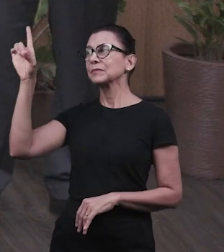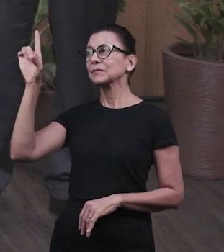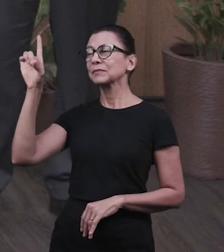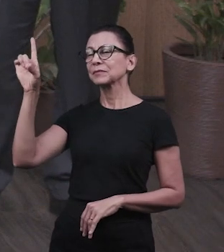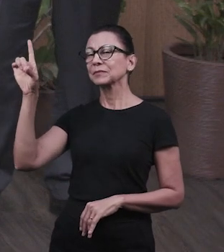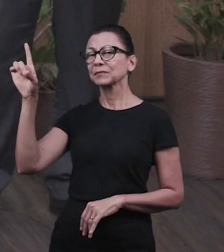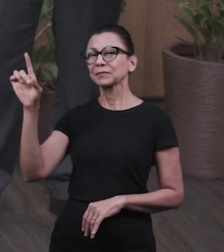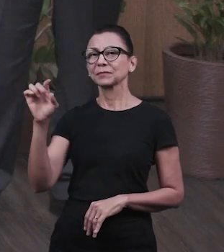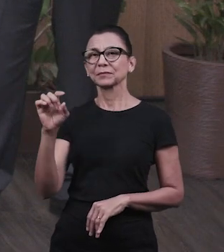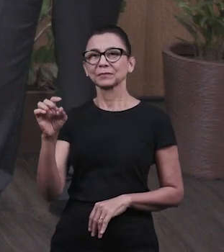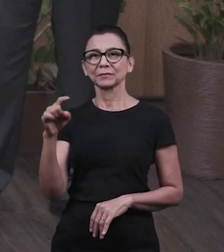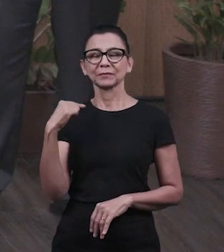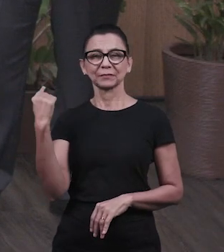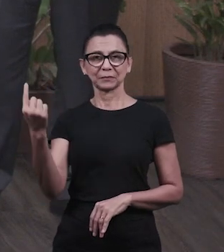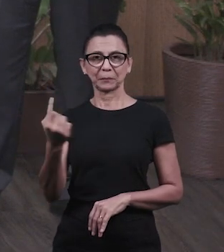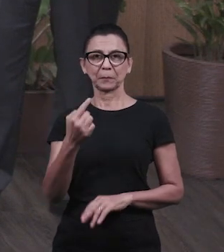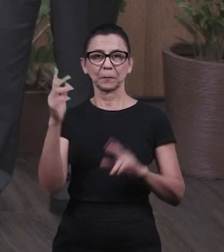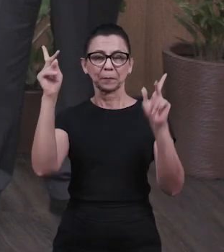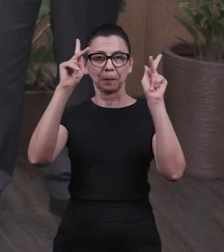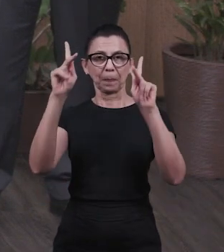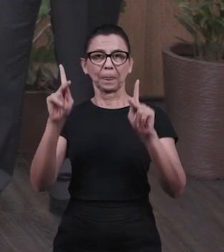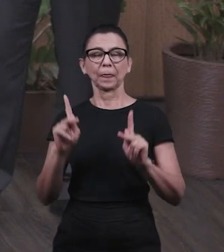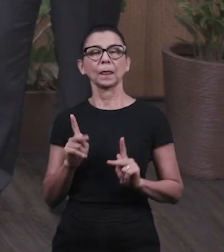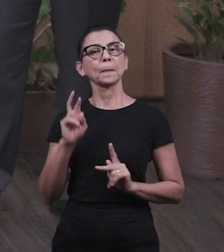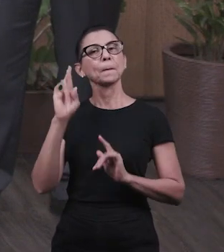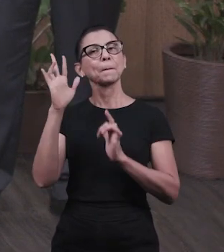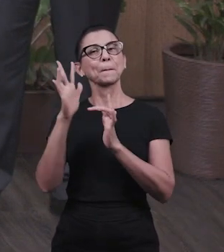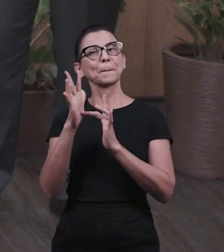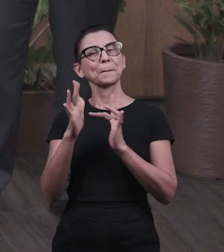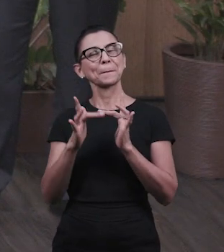вас. Мир Божий.